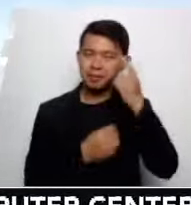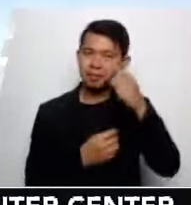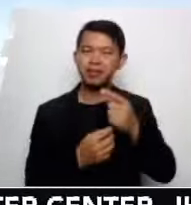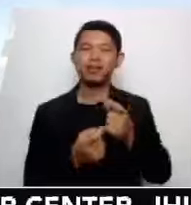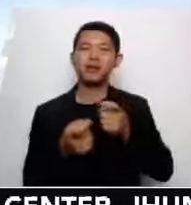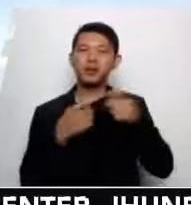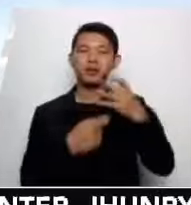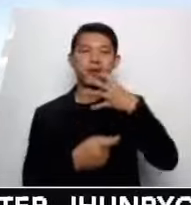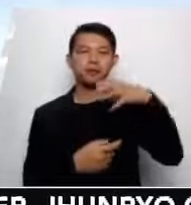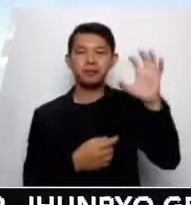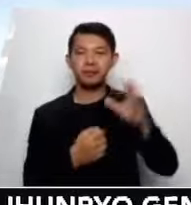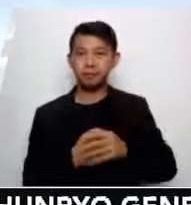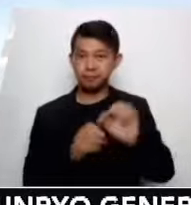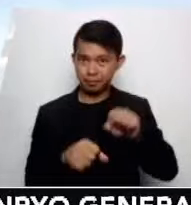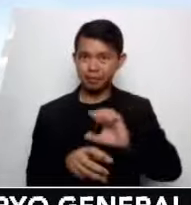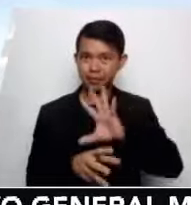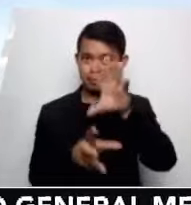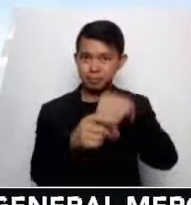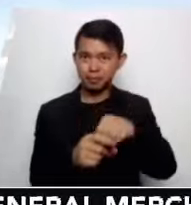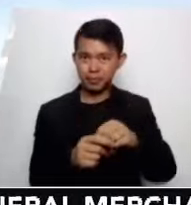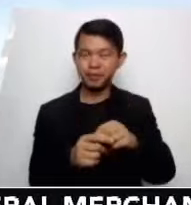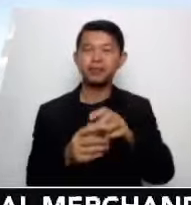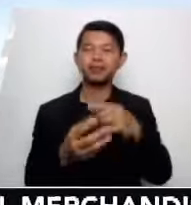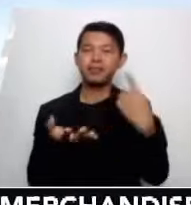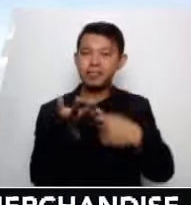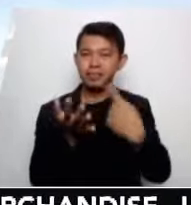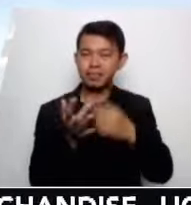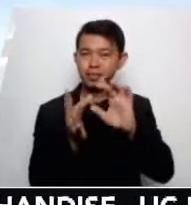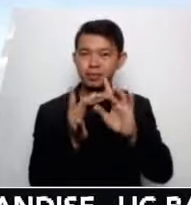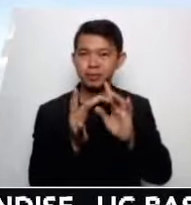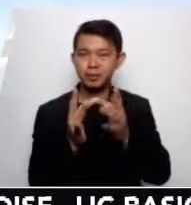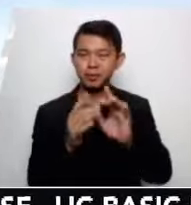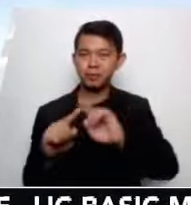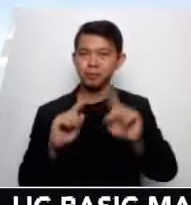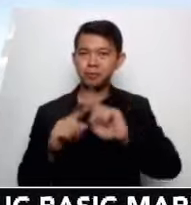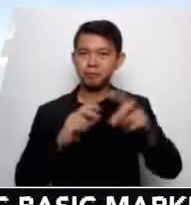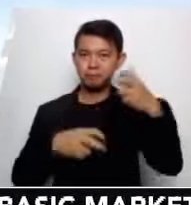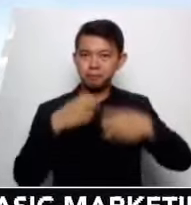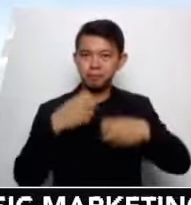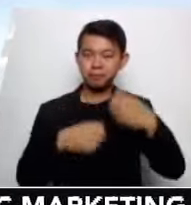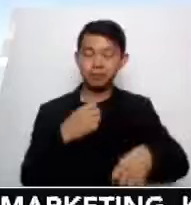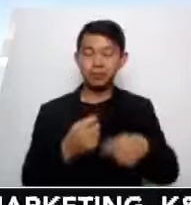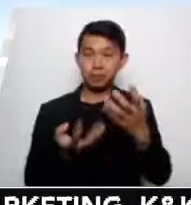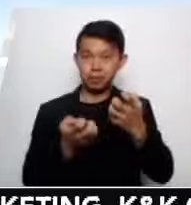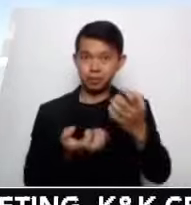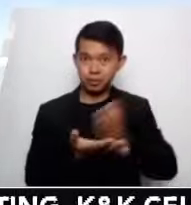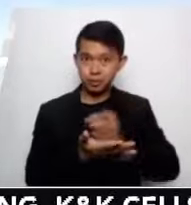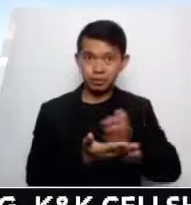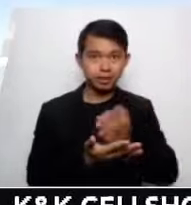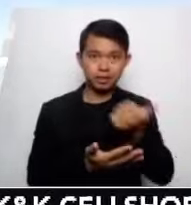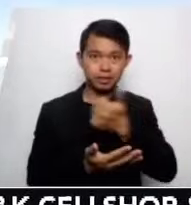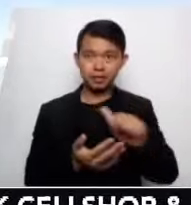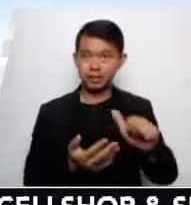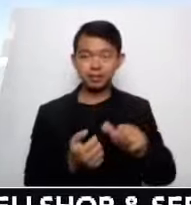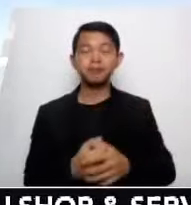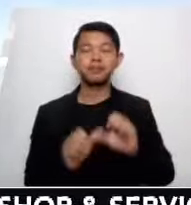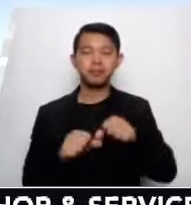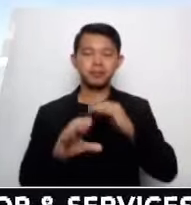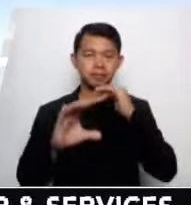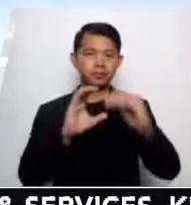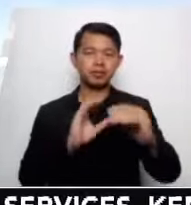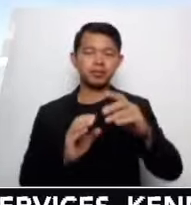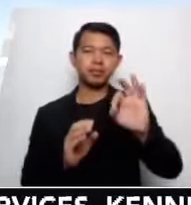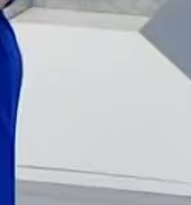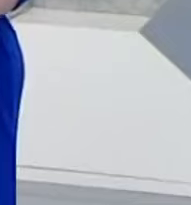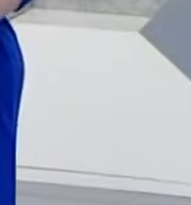sa aming online talakayan sa iba't ibang issue. Kung may nais din kayong maibalita sa inyong lugar, mag-PM sa Facebook page ng Balitang Halik.